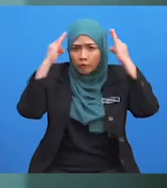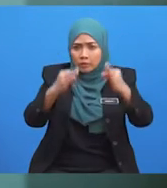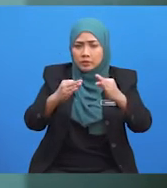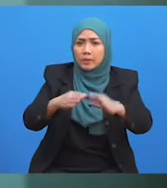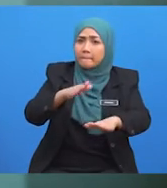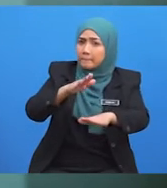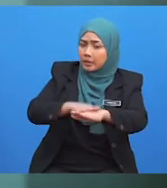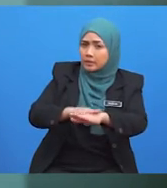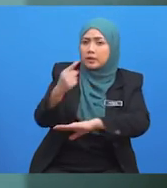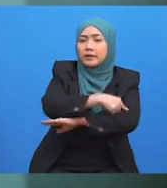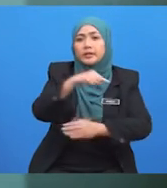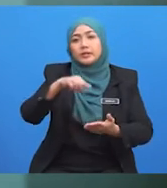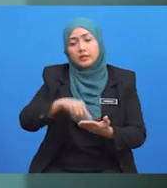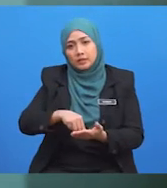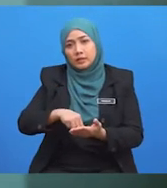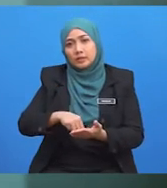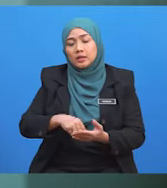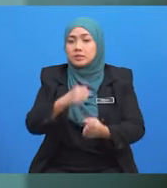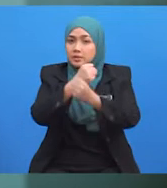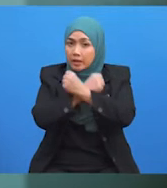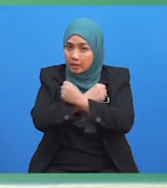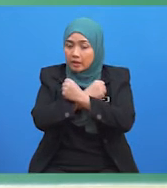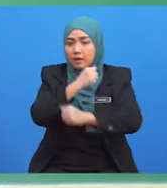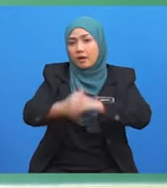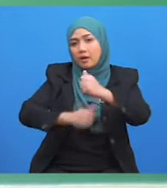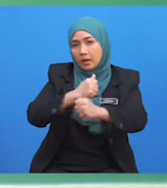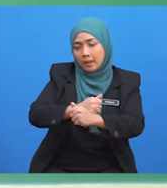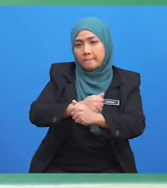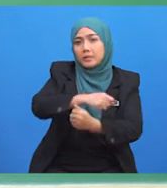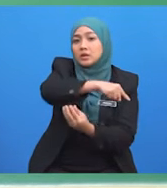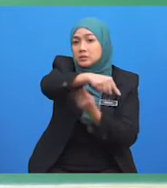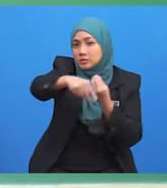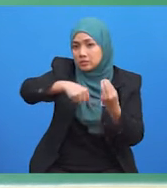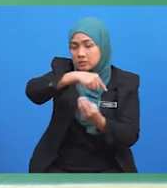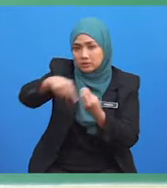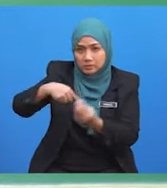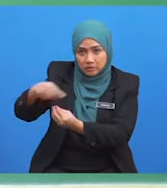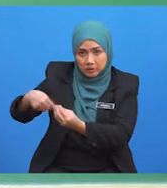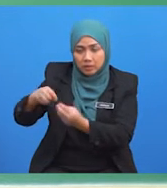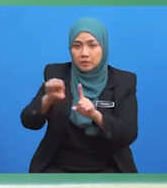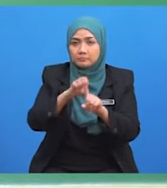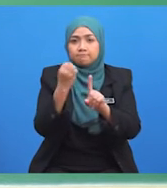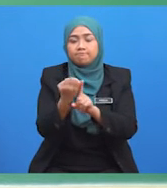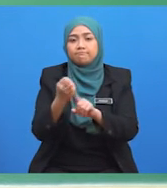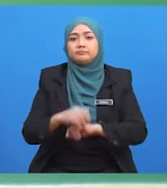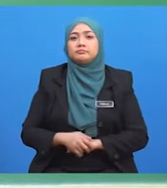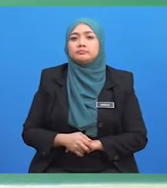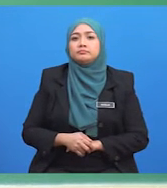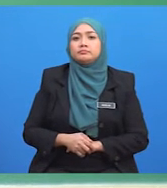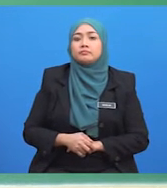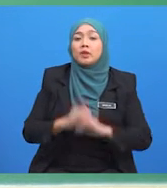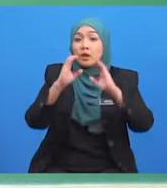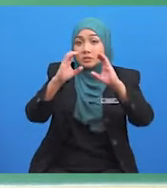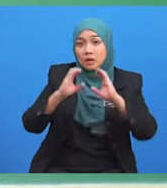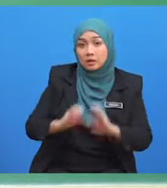pada hari ini adalah menyayangi alam sekitar. Pertama, kita akan belajar cara